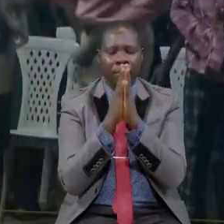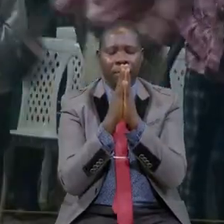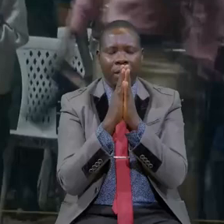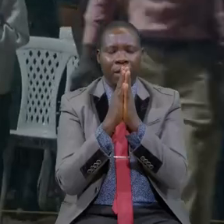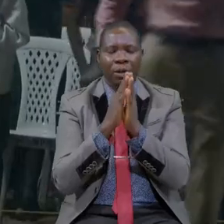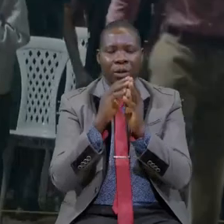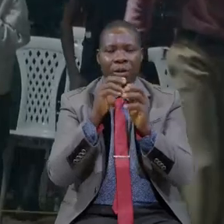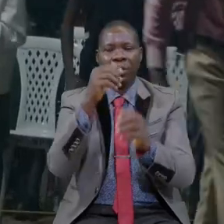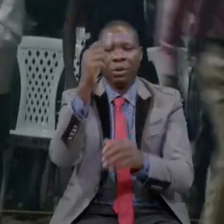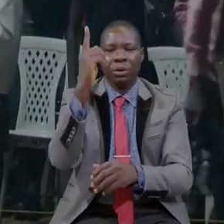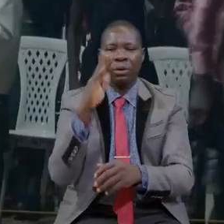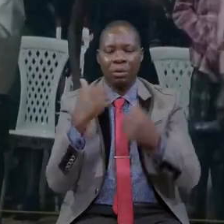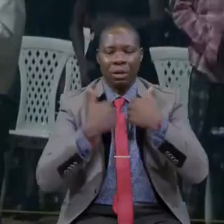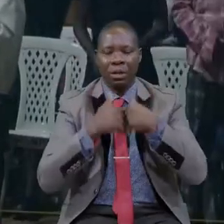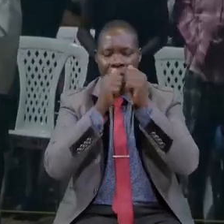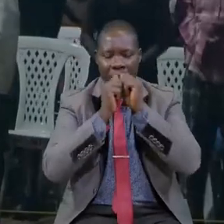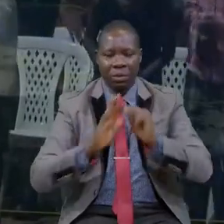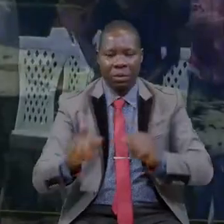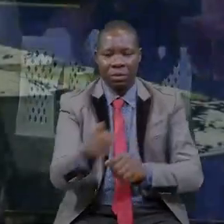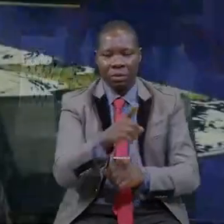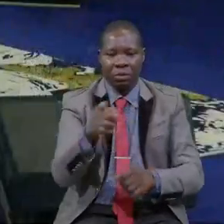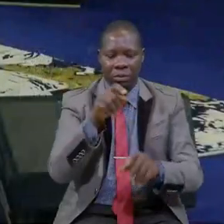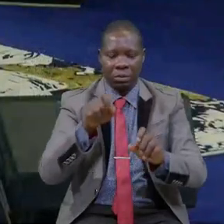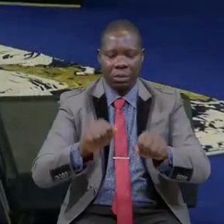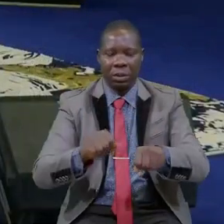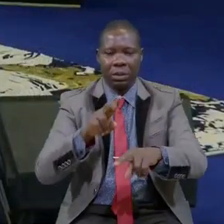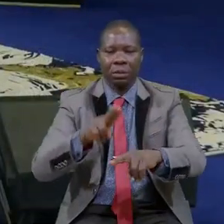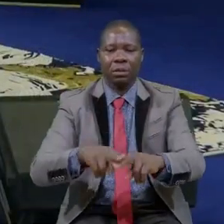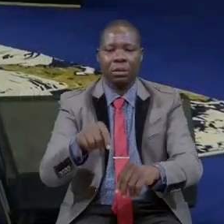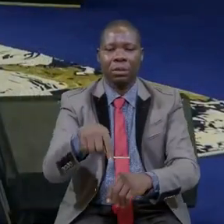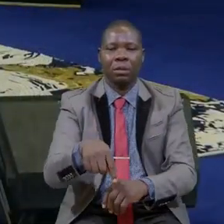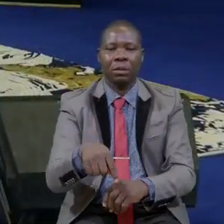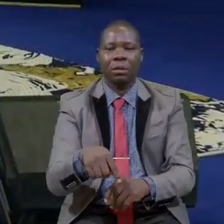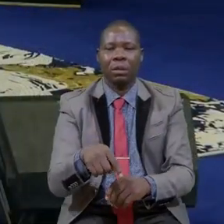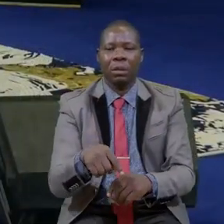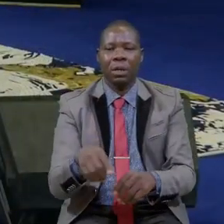Dieu t'a béni, tu peux t'asseoir.